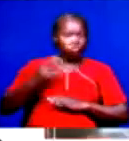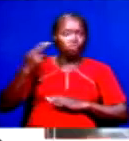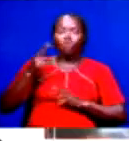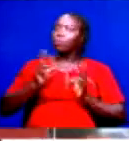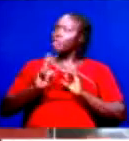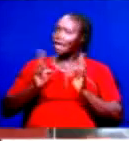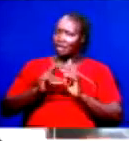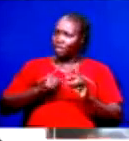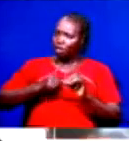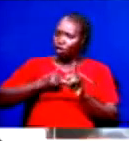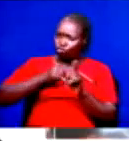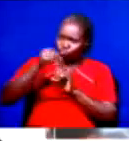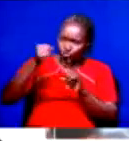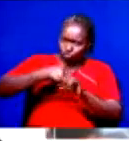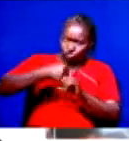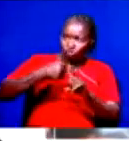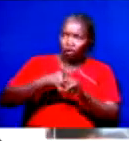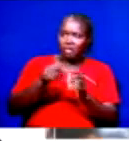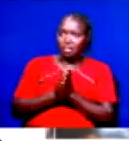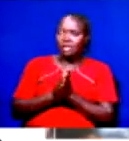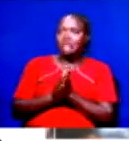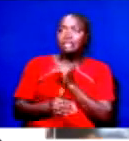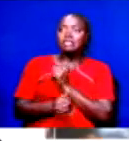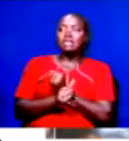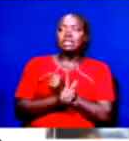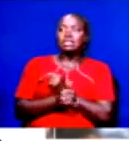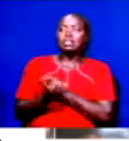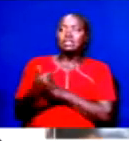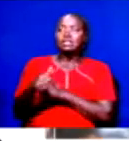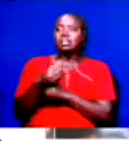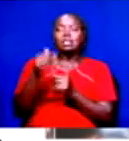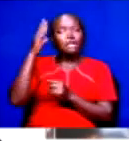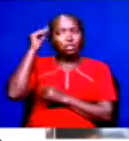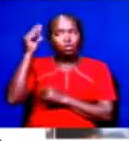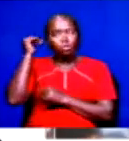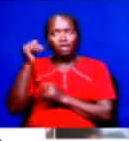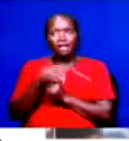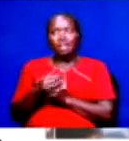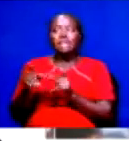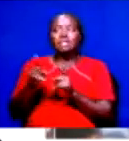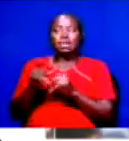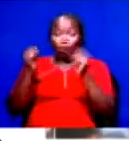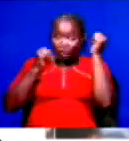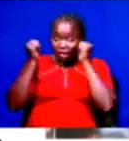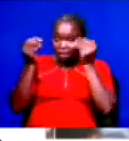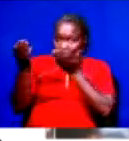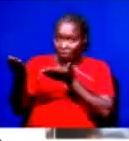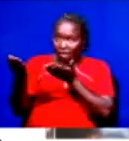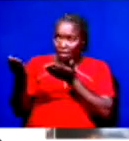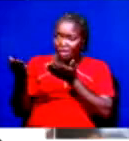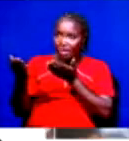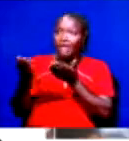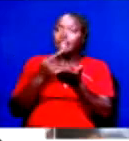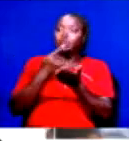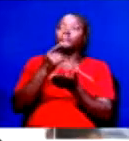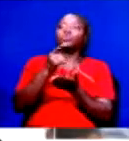kupambana. Boda yetu ya Kenya ile hatari sana ni sisi na Somalia. Pia wanajeshi wakuwe pale, na niko na hakika wako